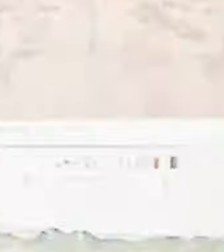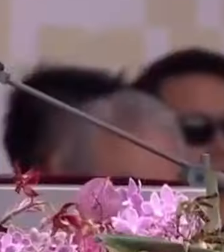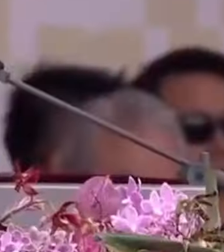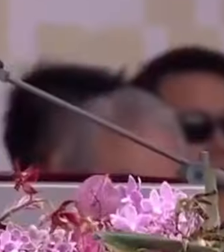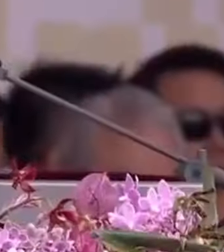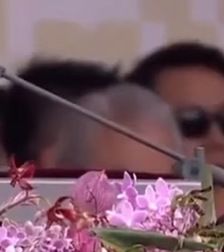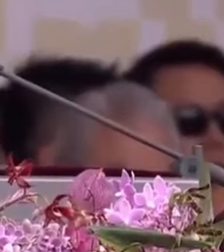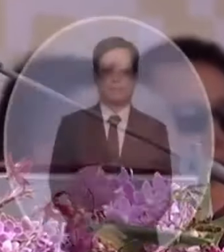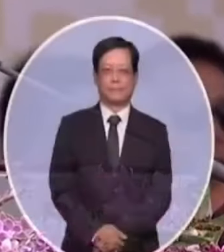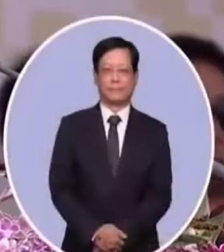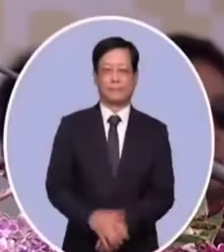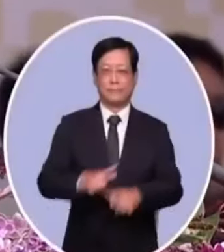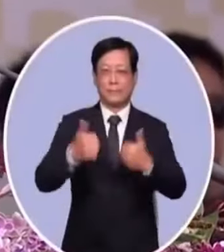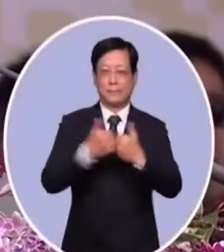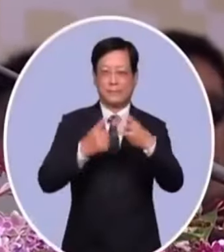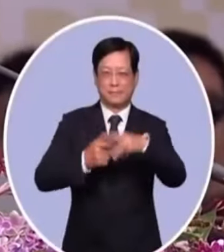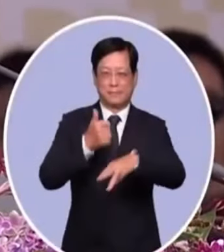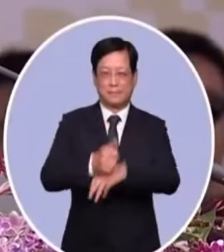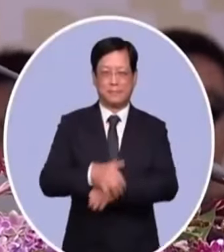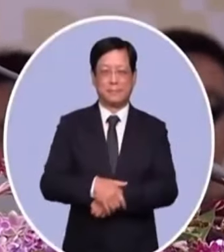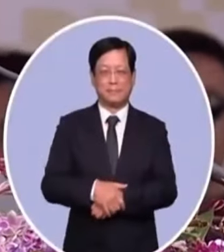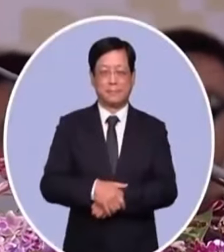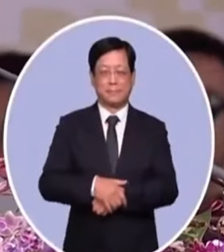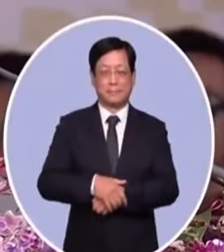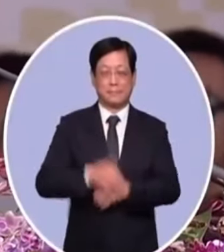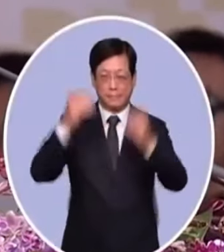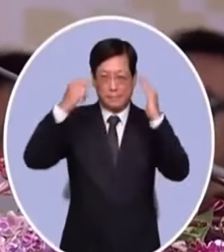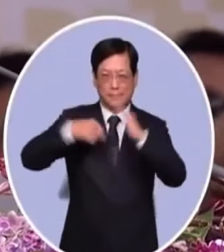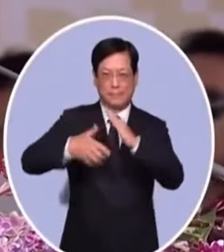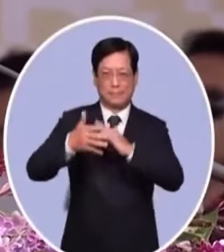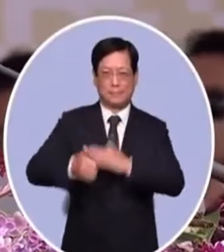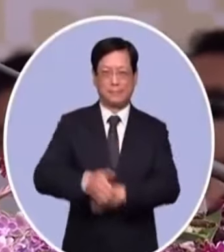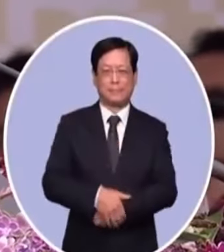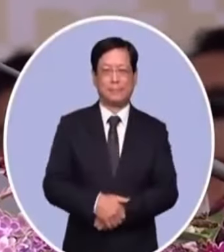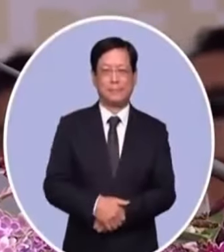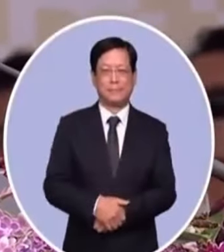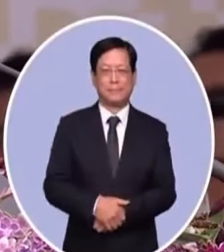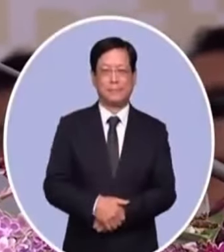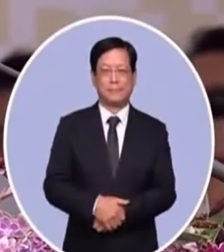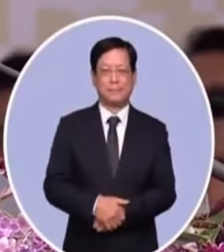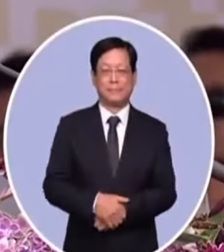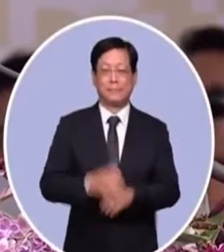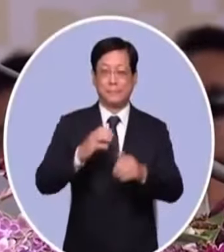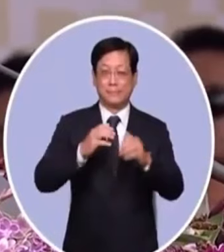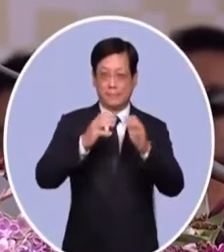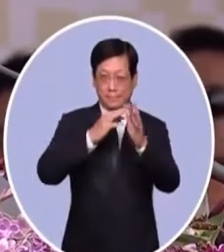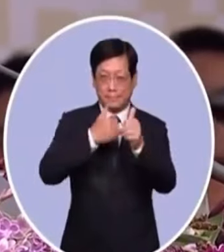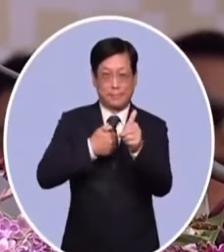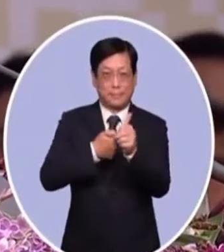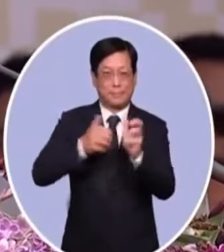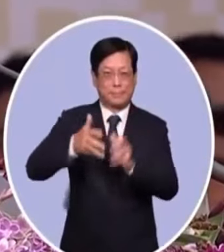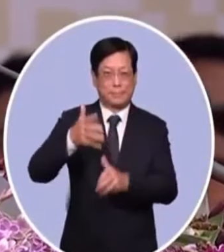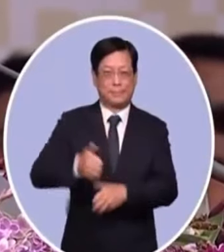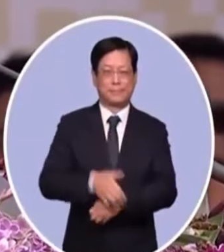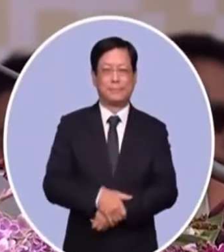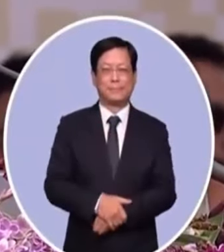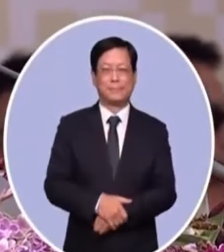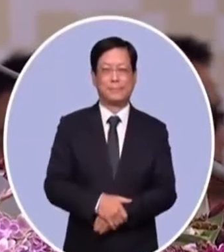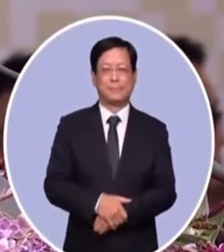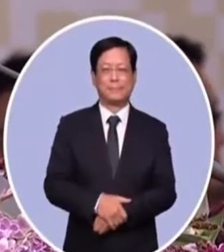点。 大会主席韩国瑜院长、萧美琴副总统、